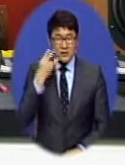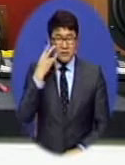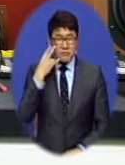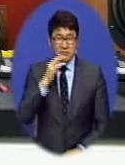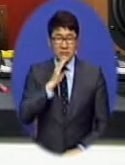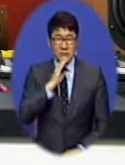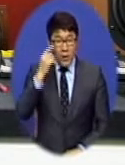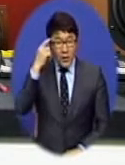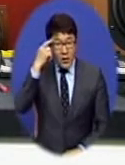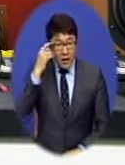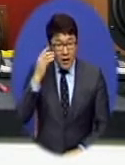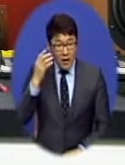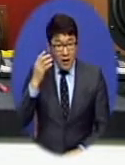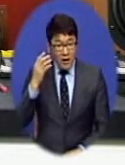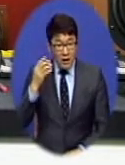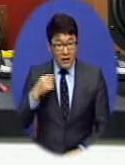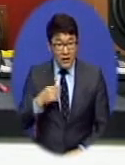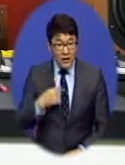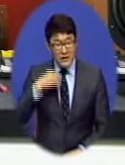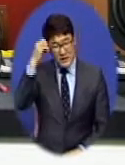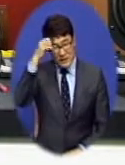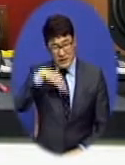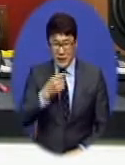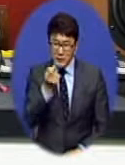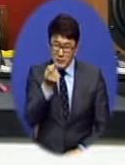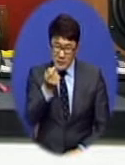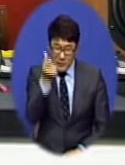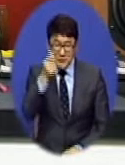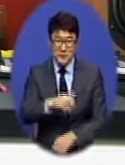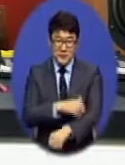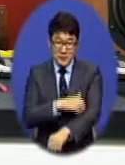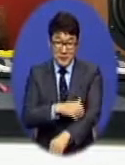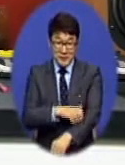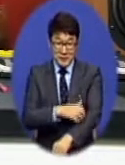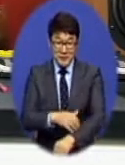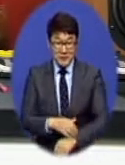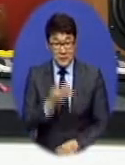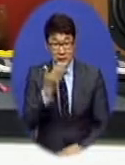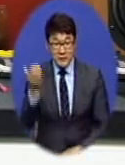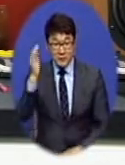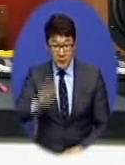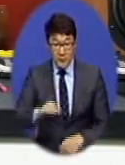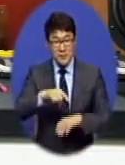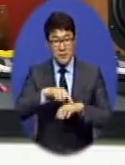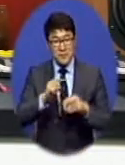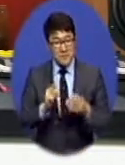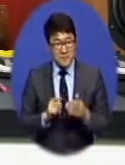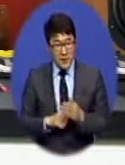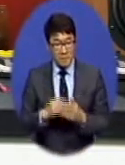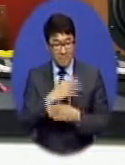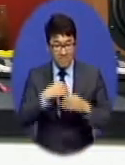좀 불편하신지 여쭤도 될까요? 그냥 조금 불편합니다. 아, 그렇습니까. 예. 그래도 마음은 참,